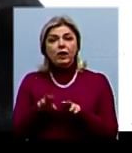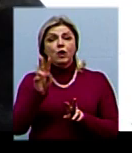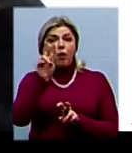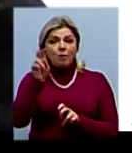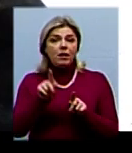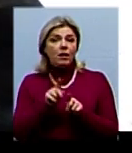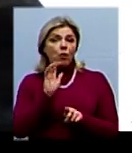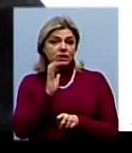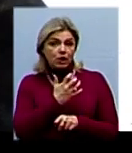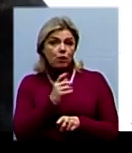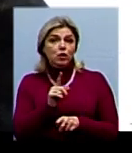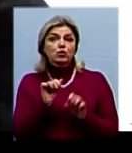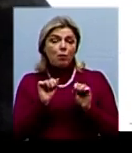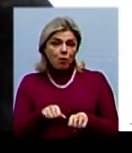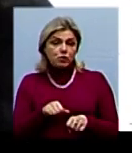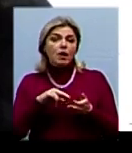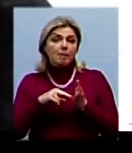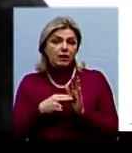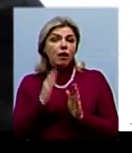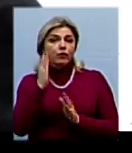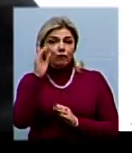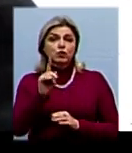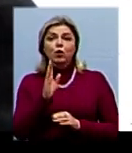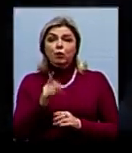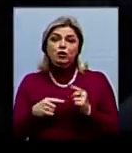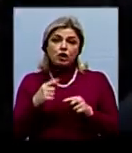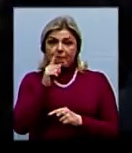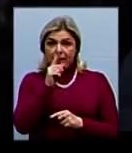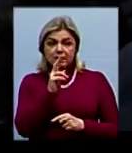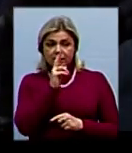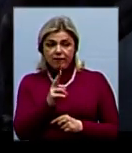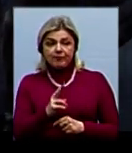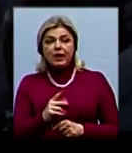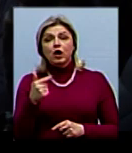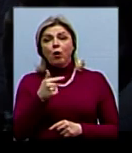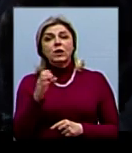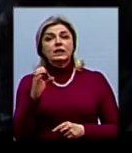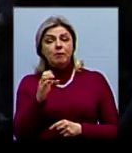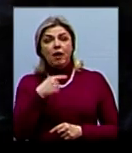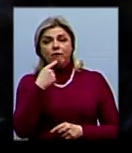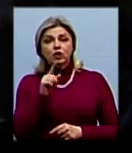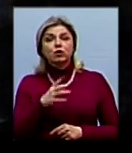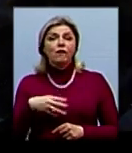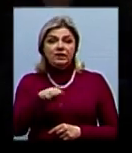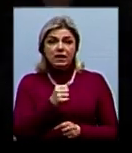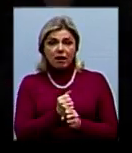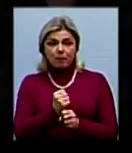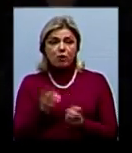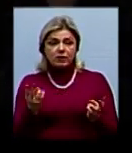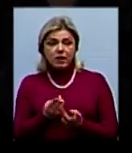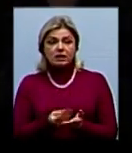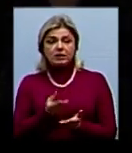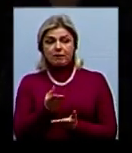такой серьезный, что можно спрогнозировать, что будет через месяц, через два. Григорий Стерпул каже, усі роботи необхідно сплатити.